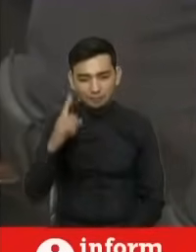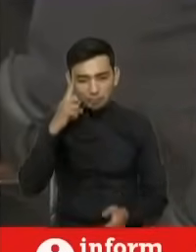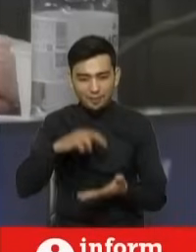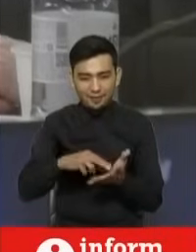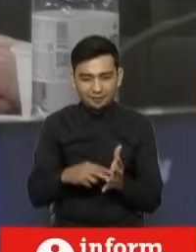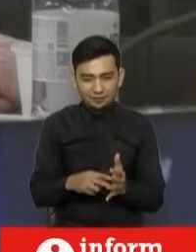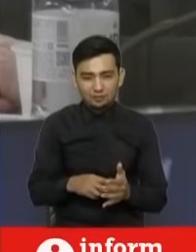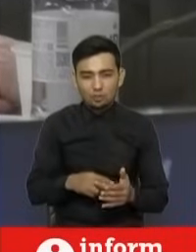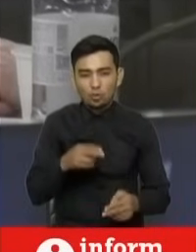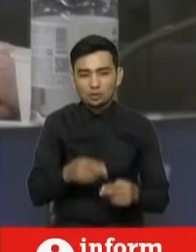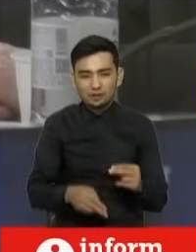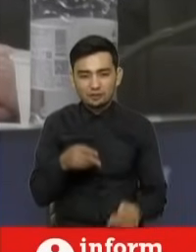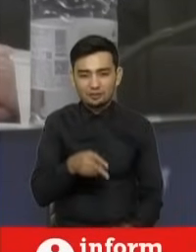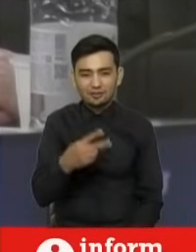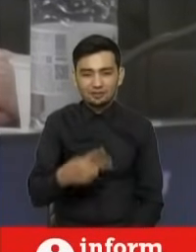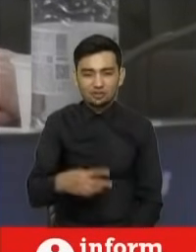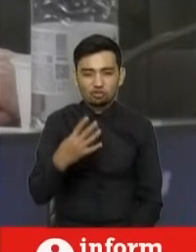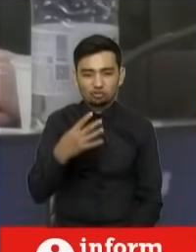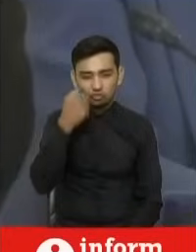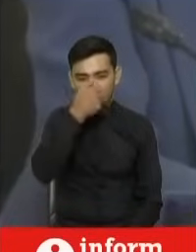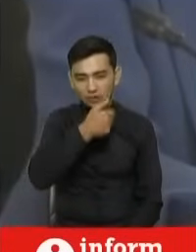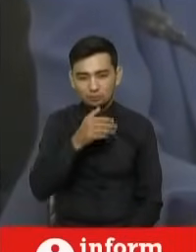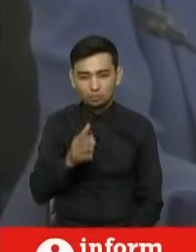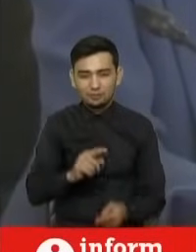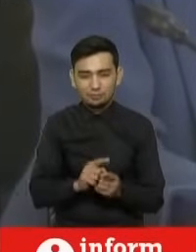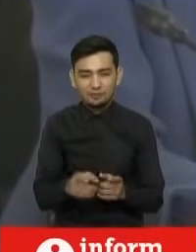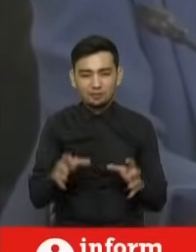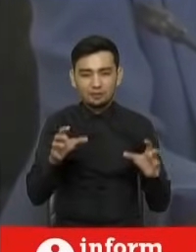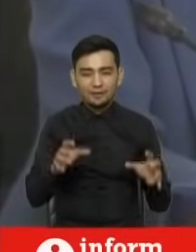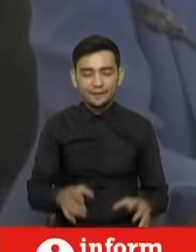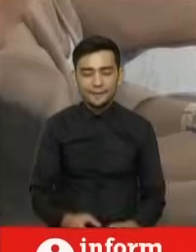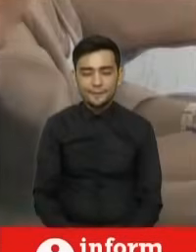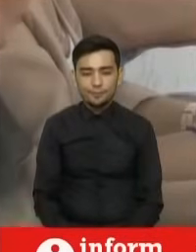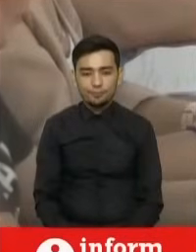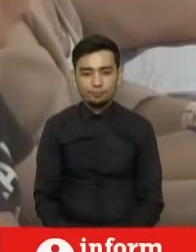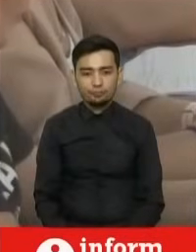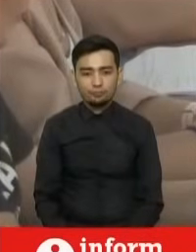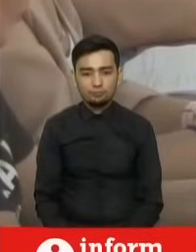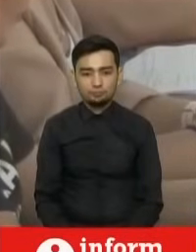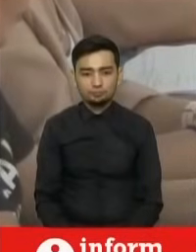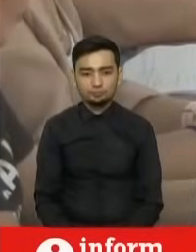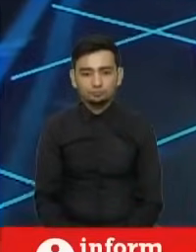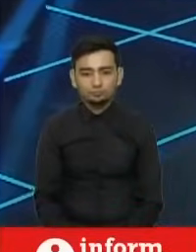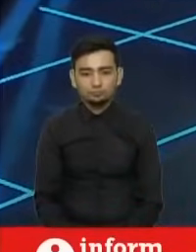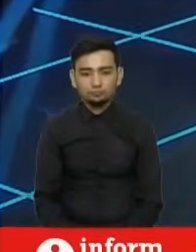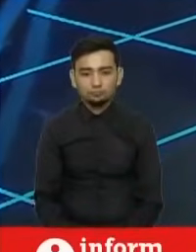концу 2024 года. Арман Сарсенбаев, Нуркен Токмурзин, Информбюро, Астана.